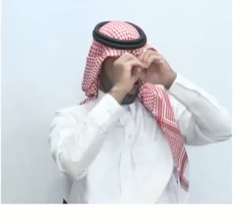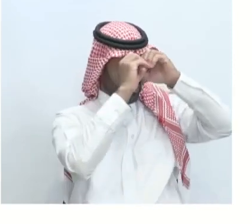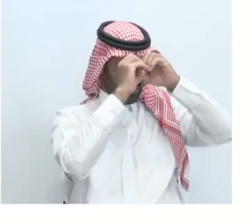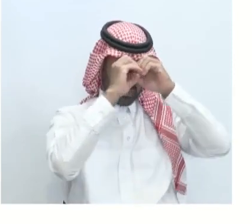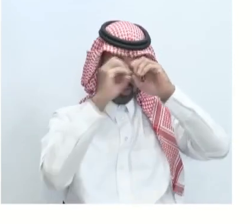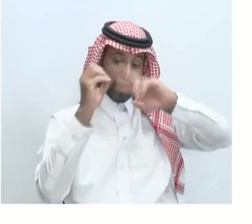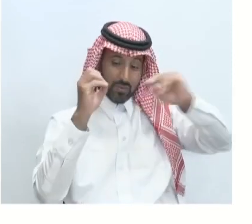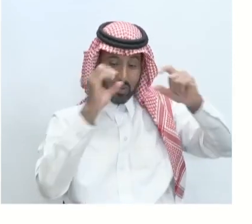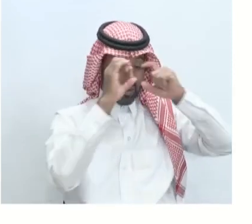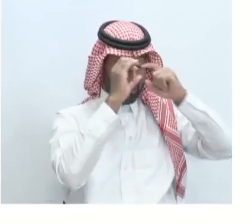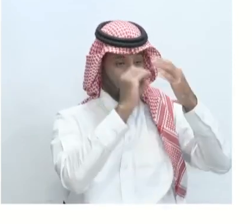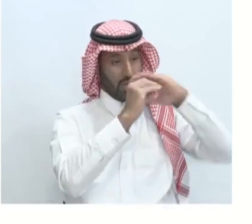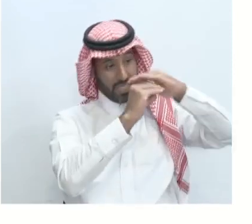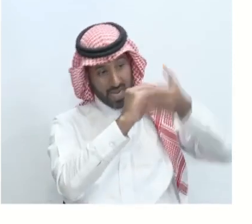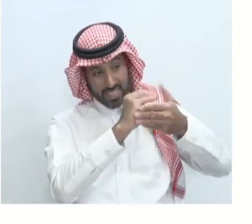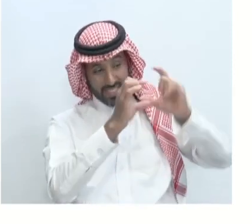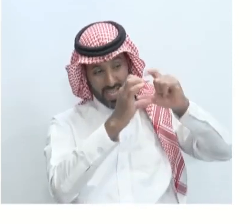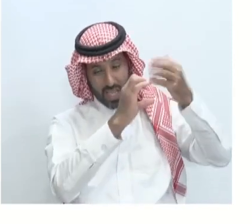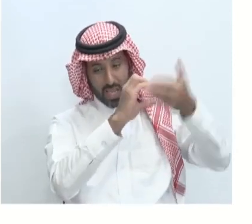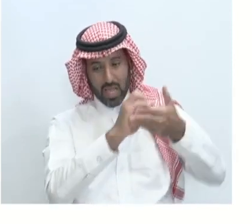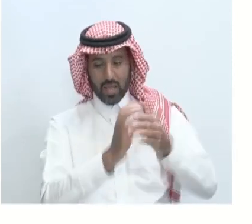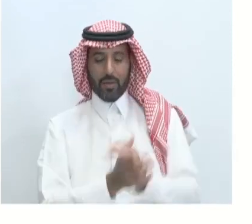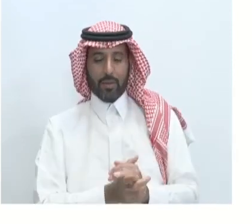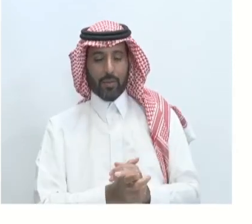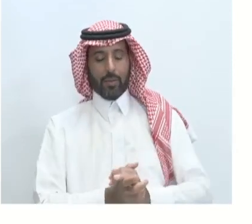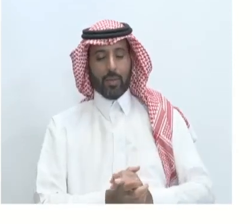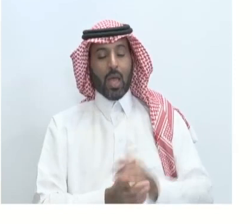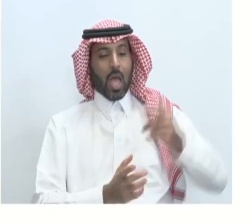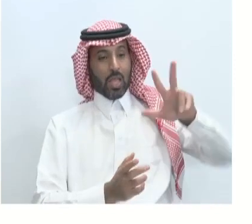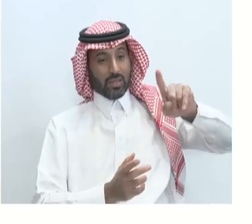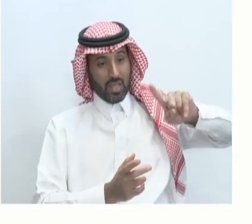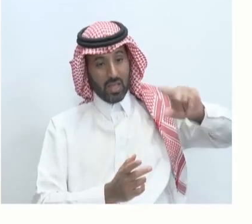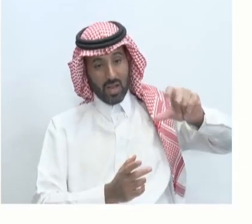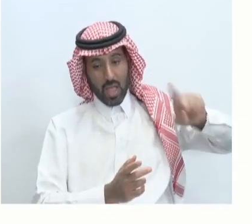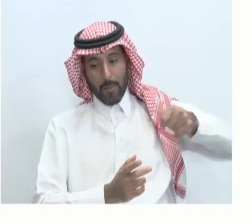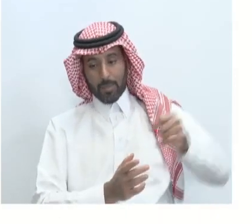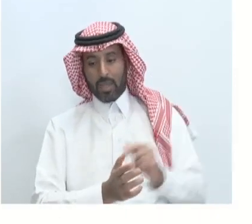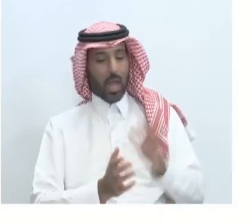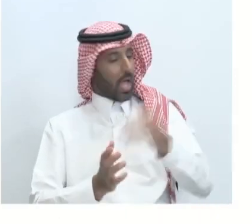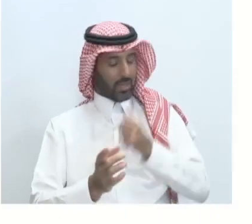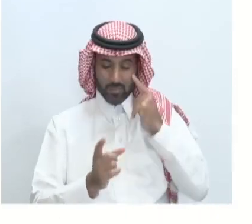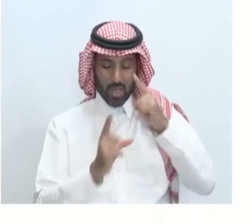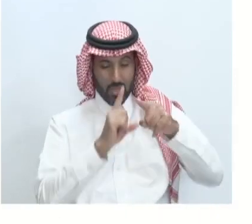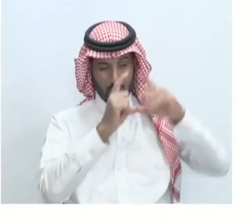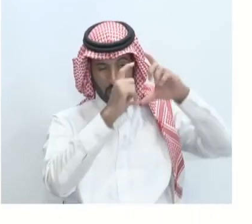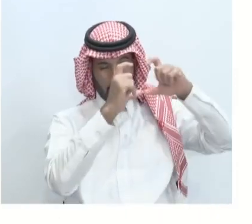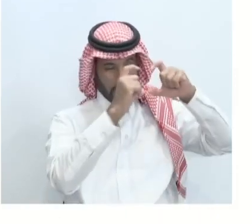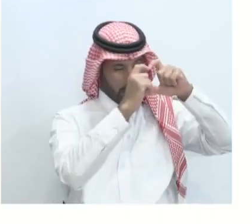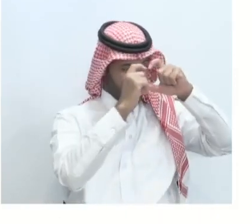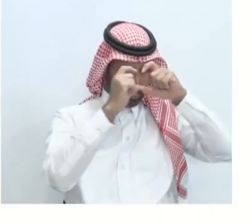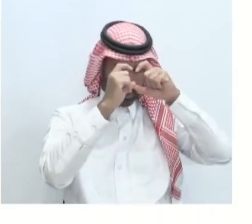الدرابيل ومن اهم مزايا عزيزي الطالب عزيزتي الطالبه عدم تاثر العدسه